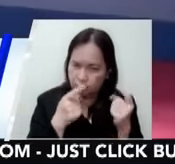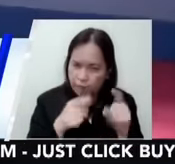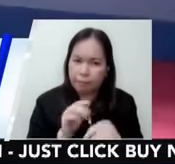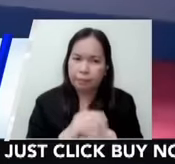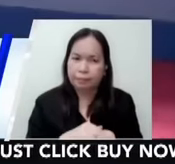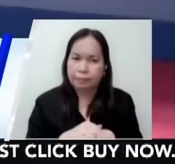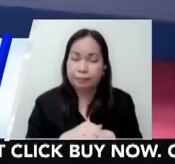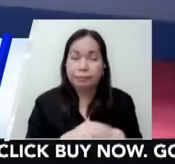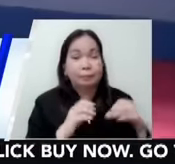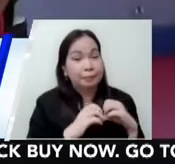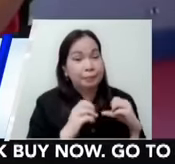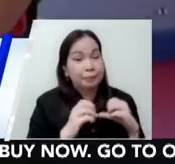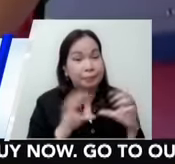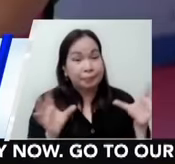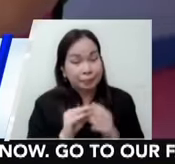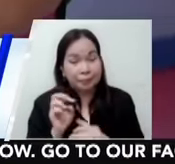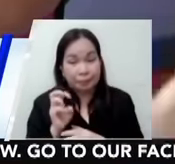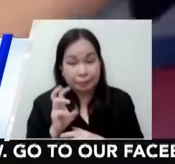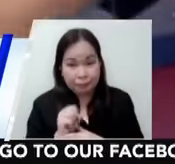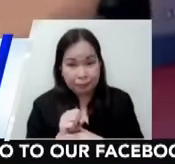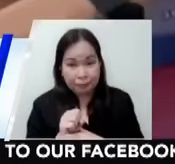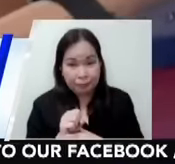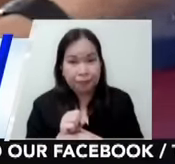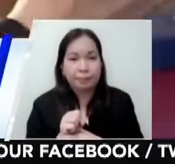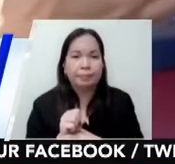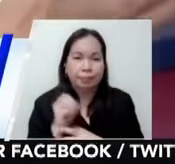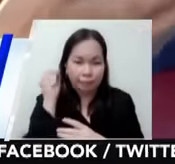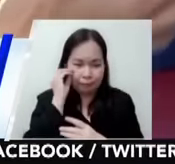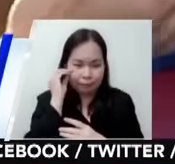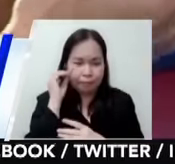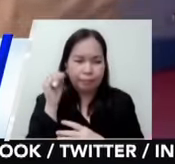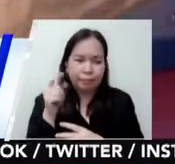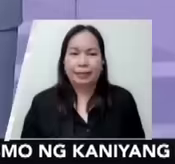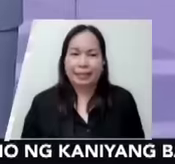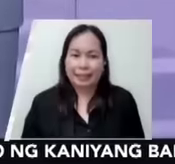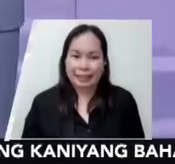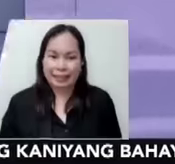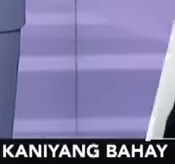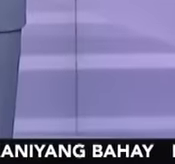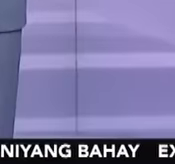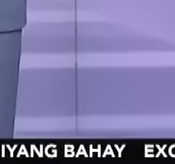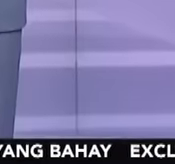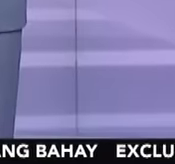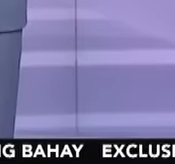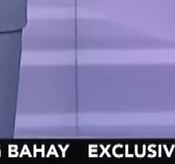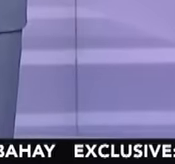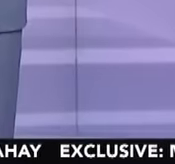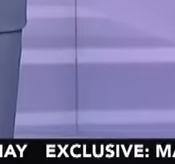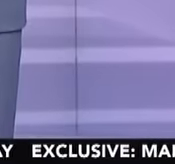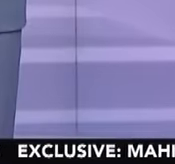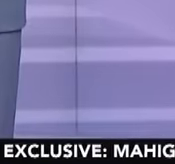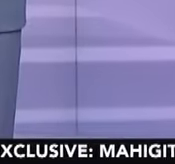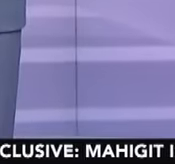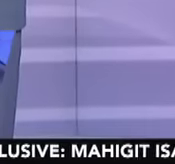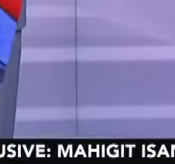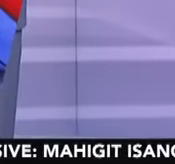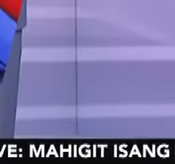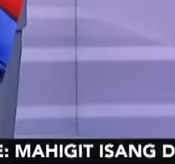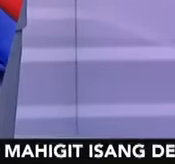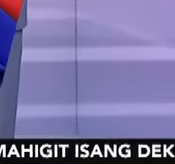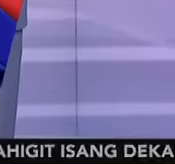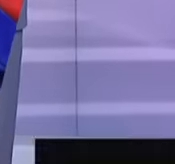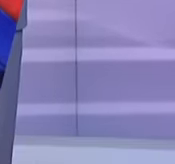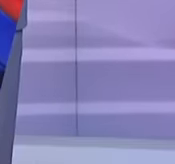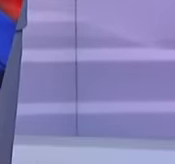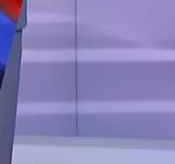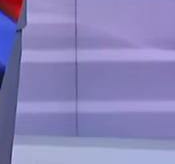News, Oscar Oida, nakatutok, 24 oras. At yan ang mga balita ngayong Huwebes. Ako po